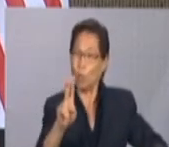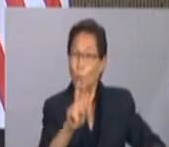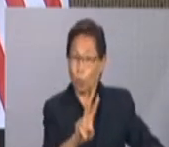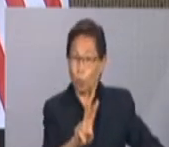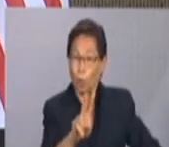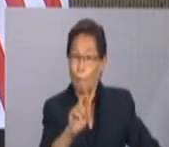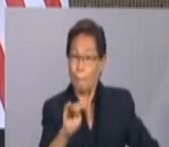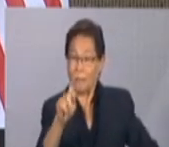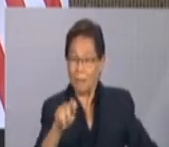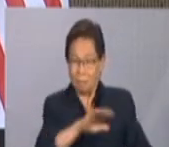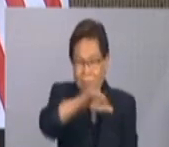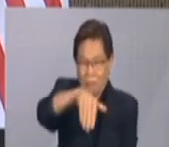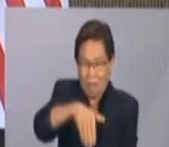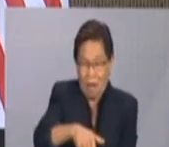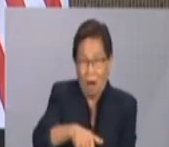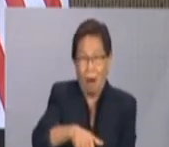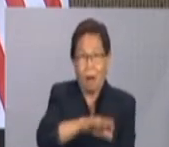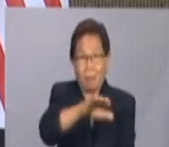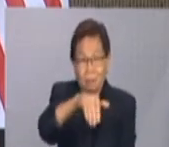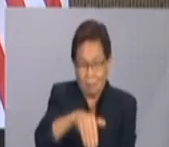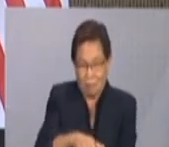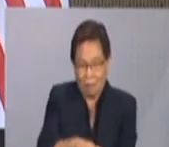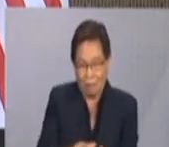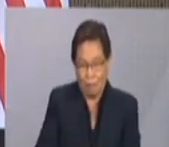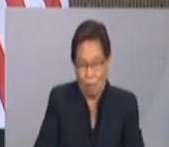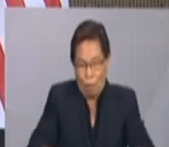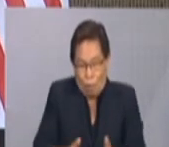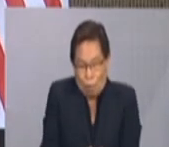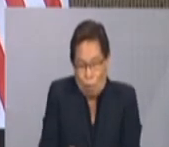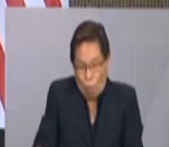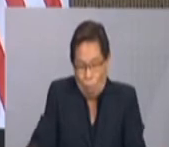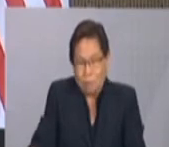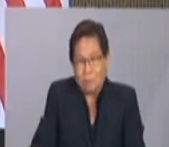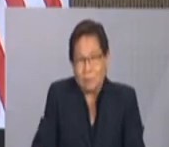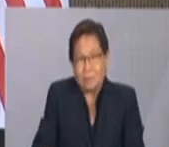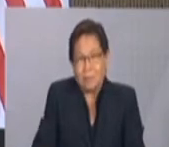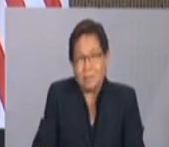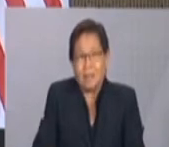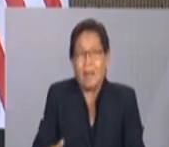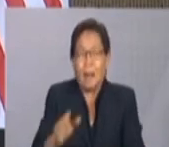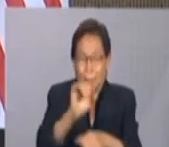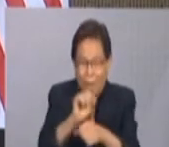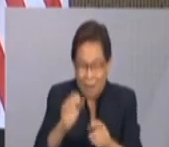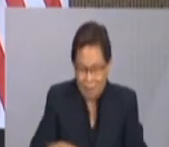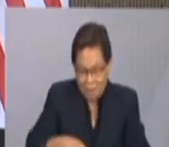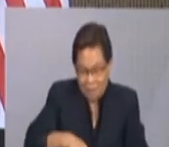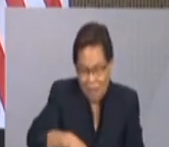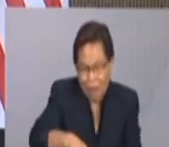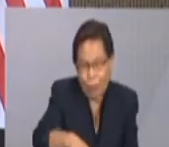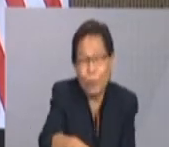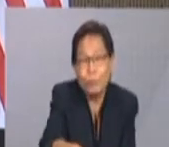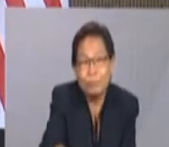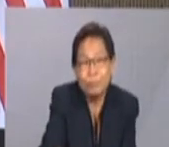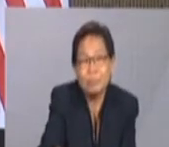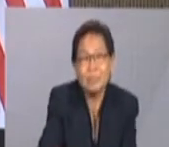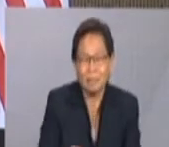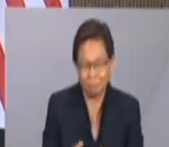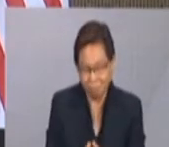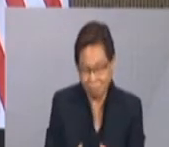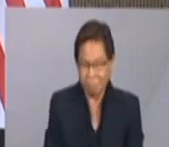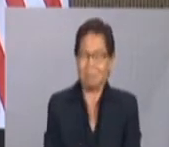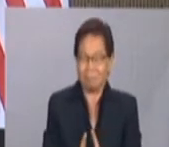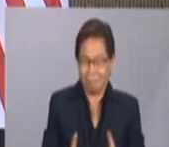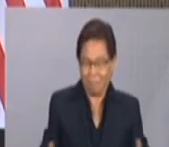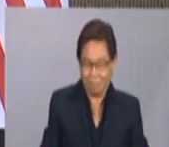ditengah-tengahnya ada ruang yang agak luas untuk pelanggan dan pekerja ladu dan ada jarak yang selamat